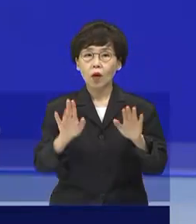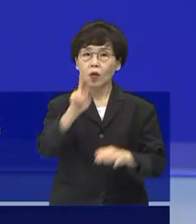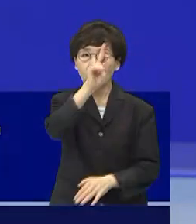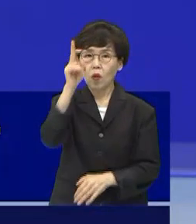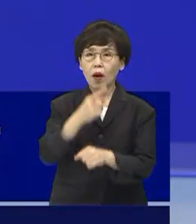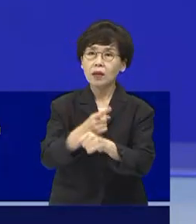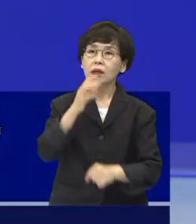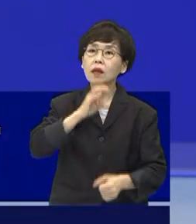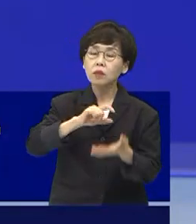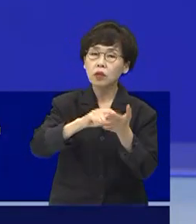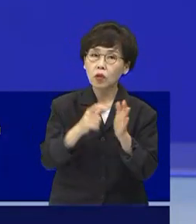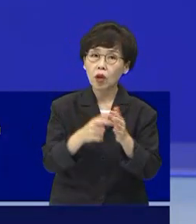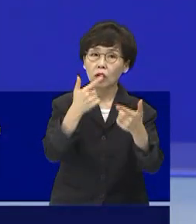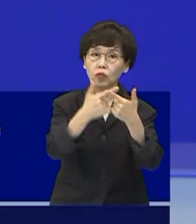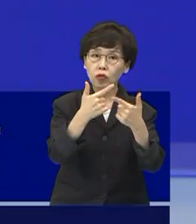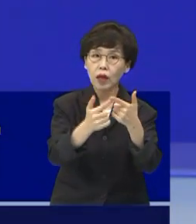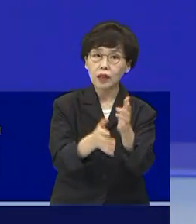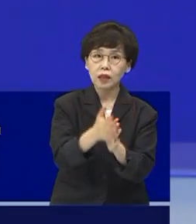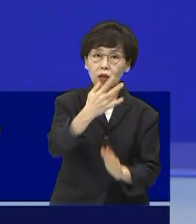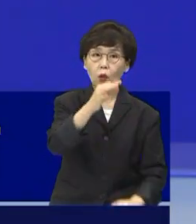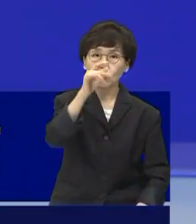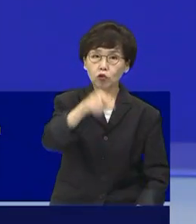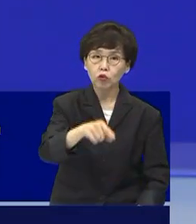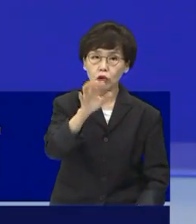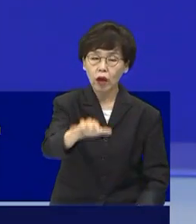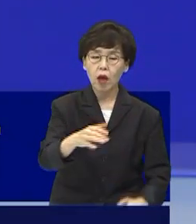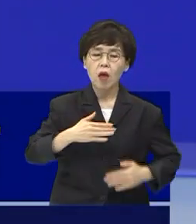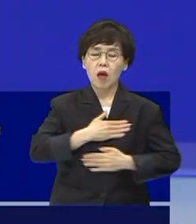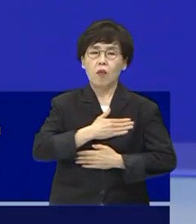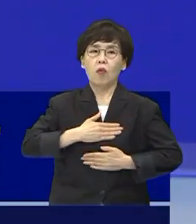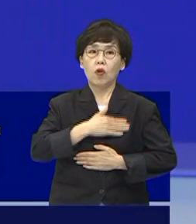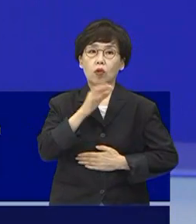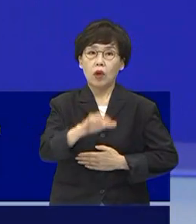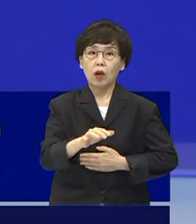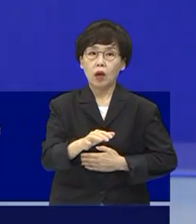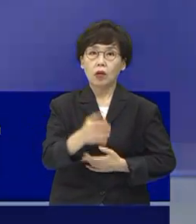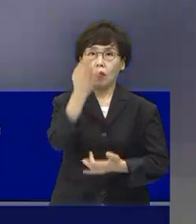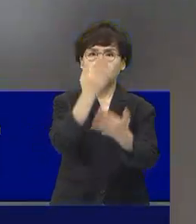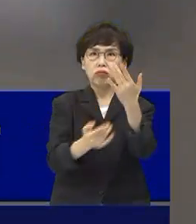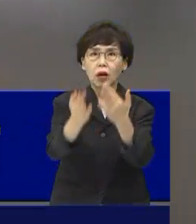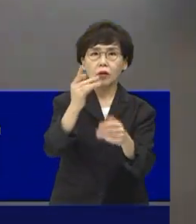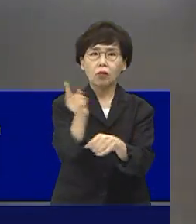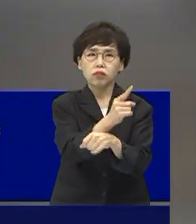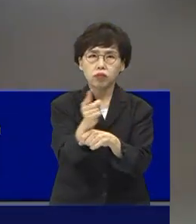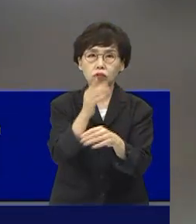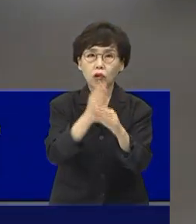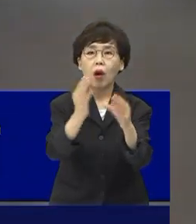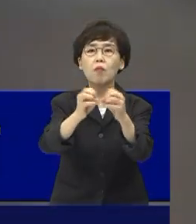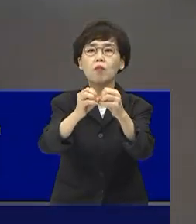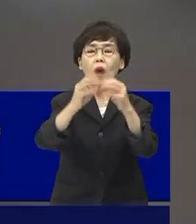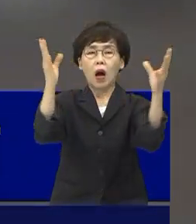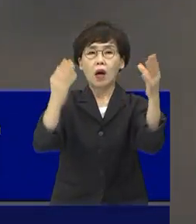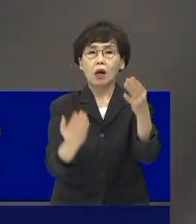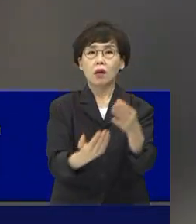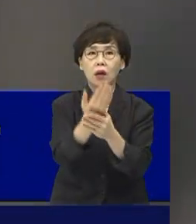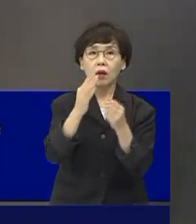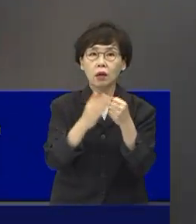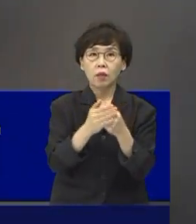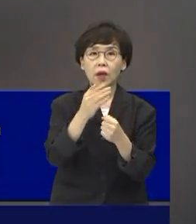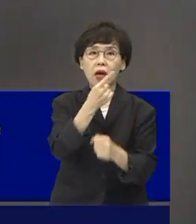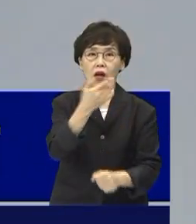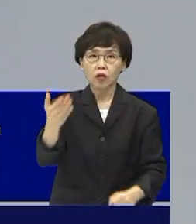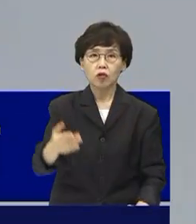네, 오늘 오후 1시 40분쯤 부산시 동구 좌천동의 한 목욕탕에서 불을 끄던 중 폭발 사고가 일어나